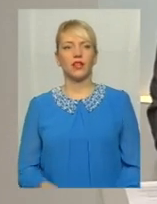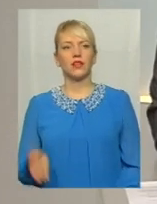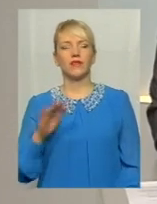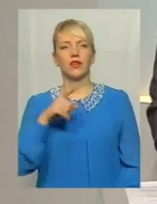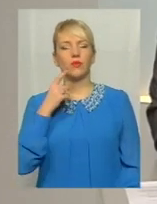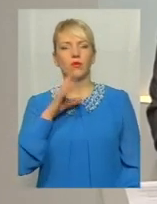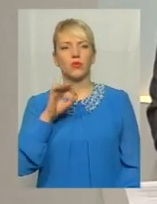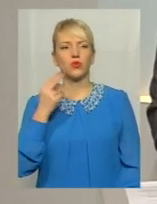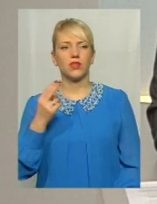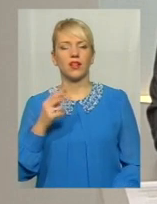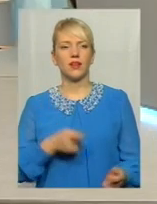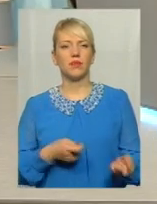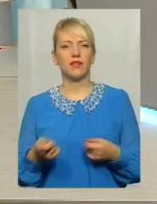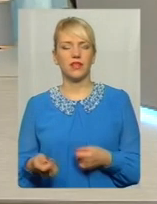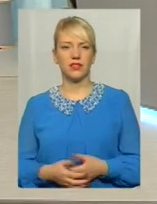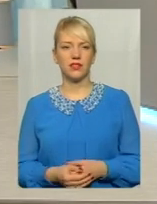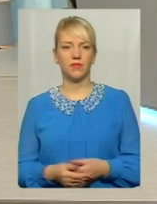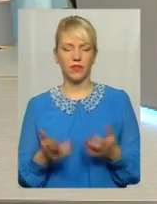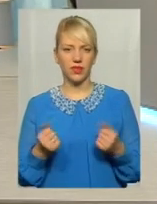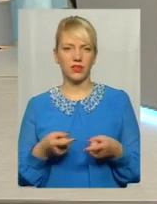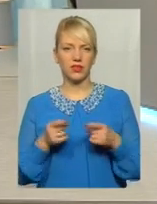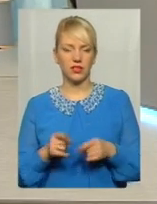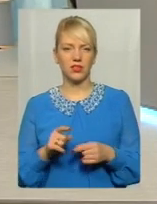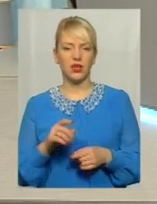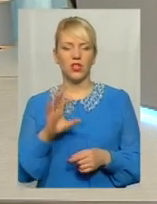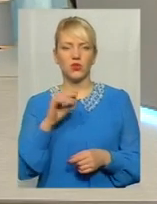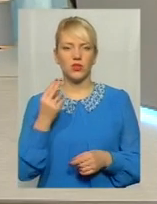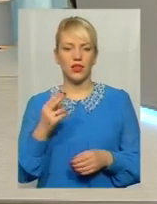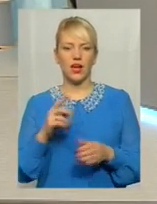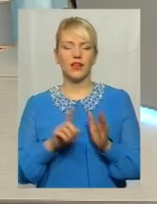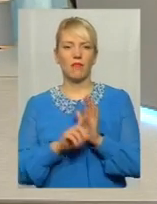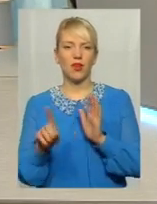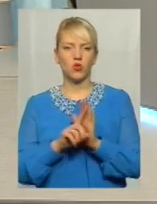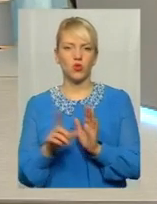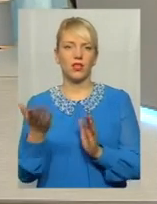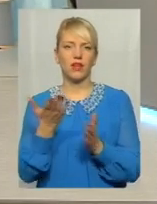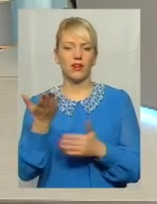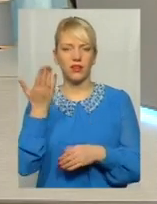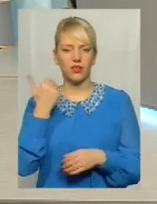змін. Так, дійсно, так звані соціальні маршрути, які раніше працювали,